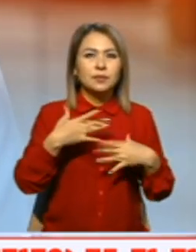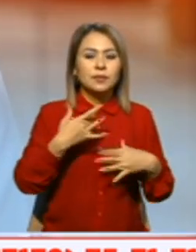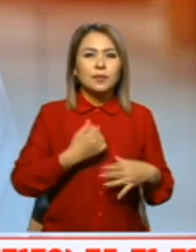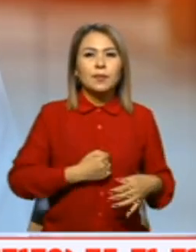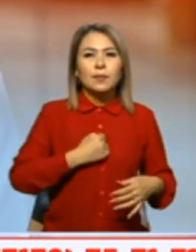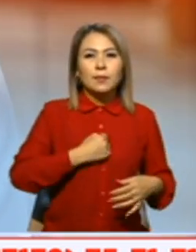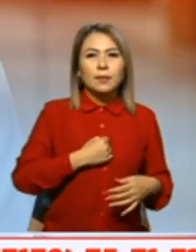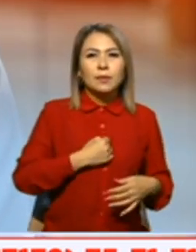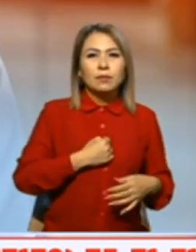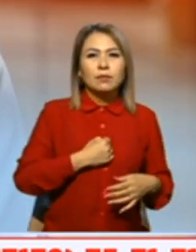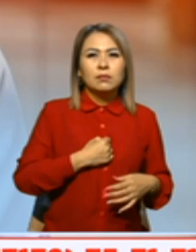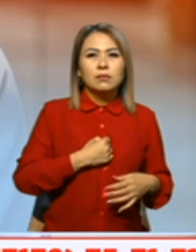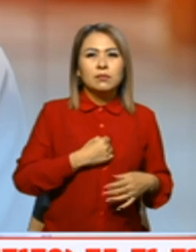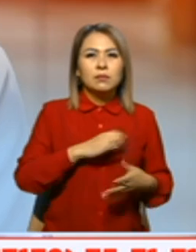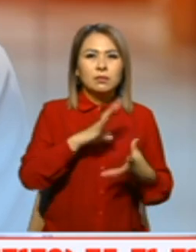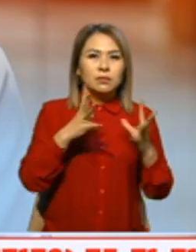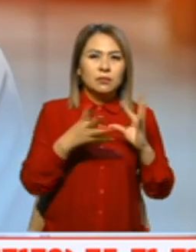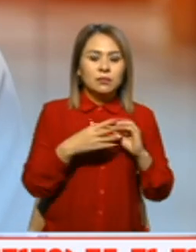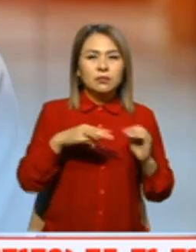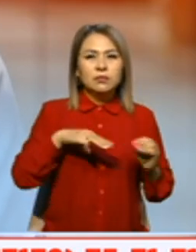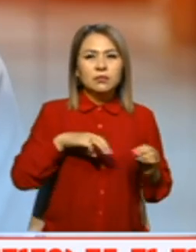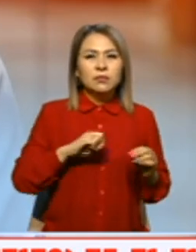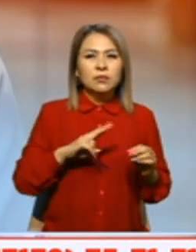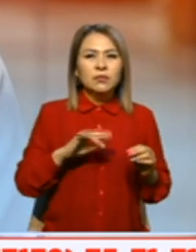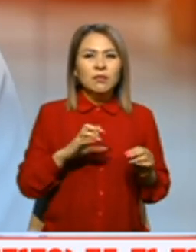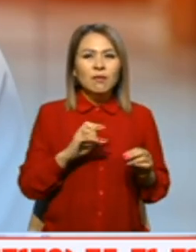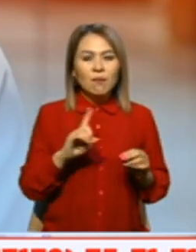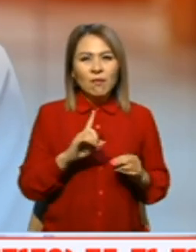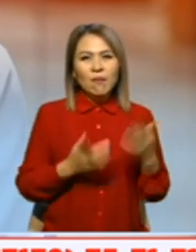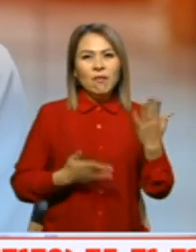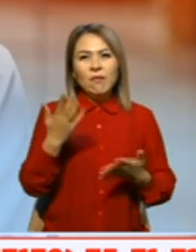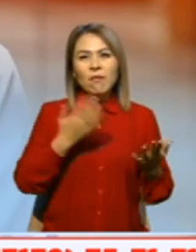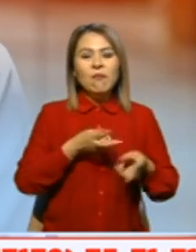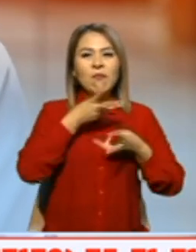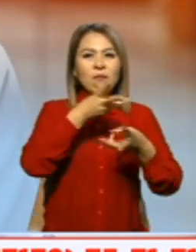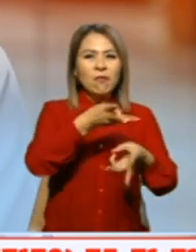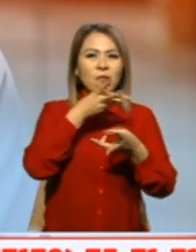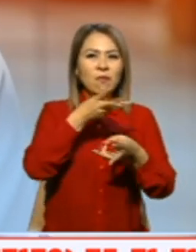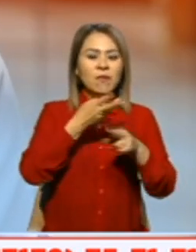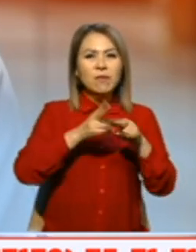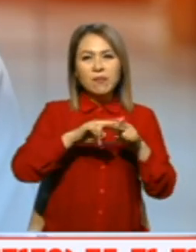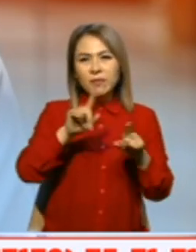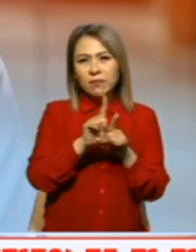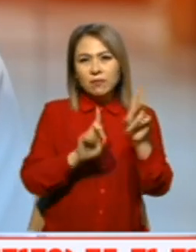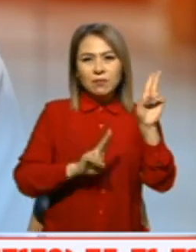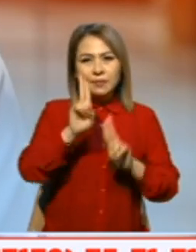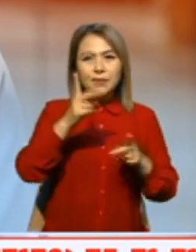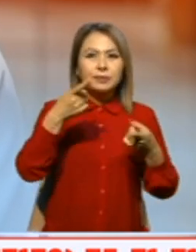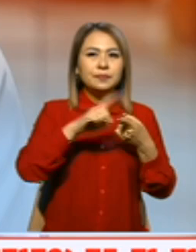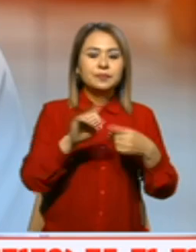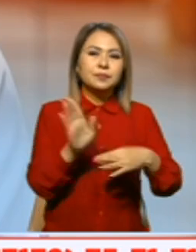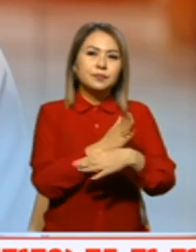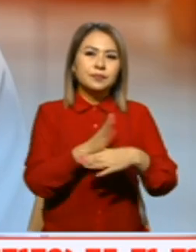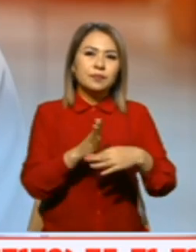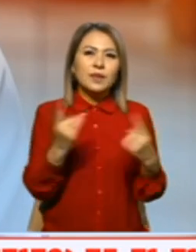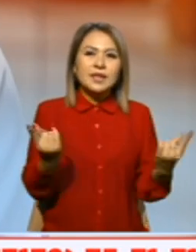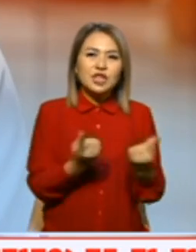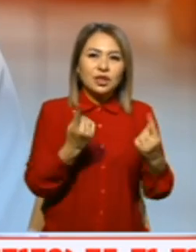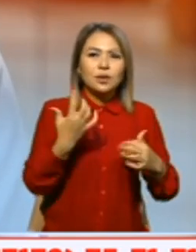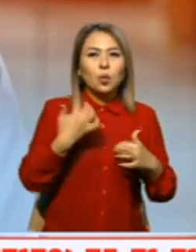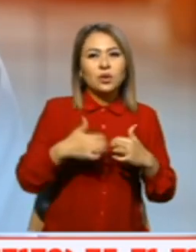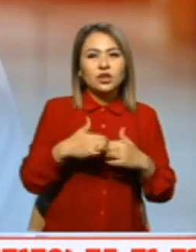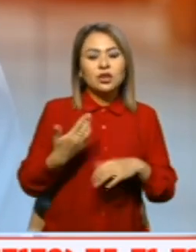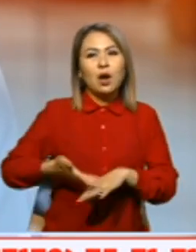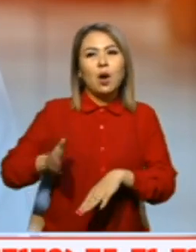айнуға келетін болсақ, бұны жалпы токсикоз деп те айтады, немесе жүктілікте қысу деп айтады. Бұл дәрежесіне қарай бөлінеді. Жеңіл, орташа,